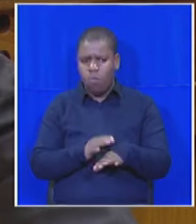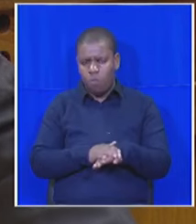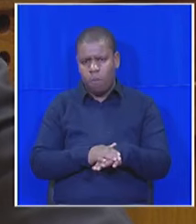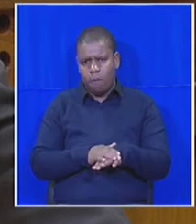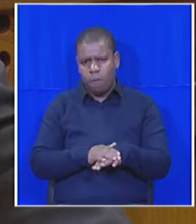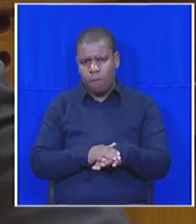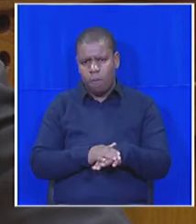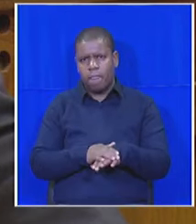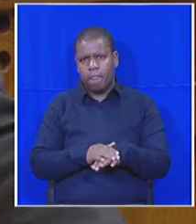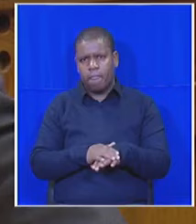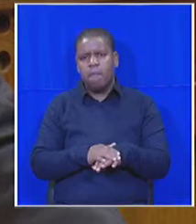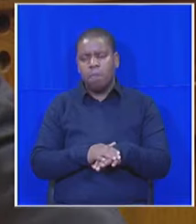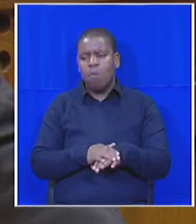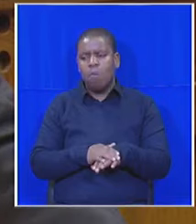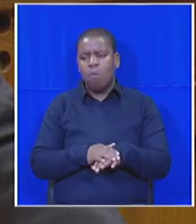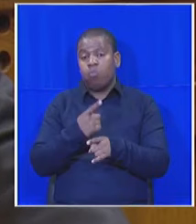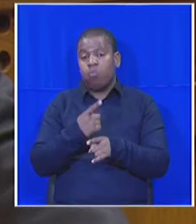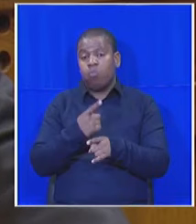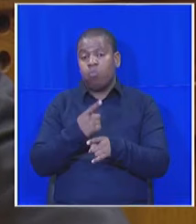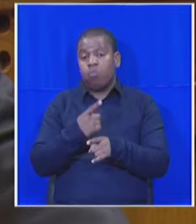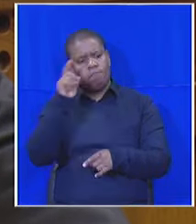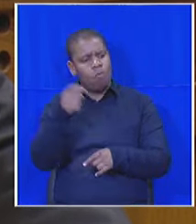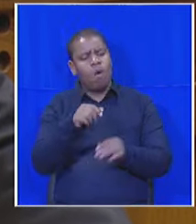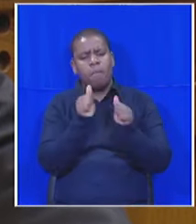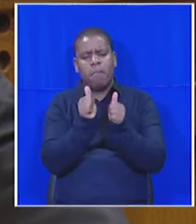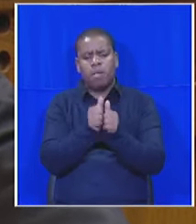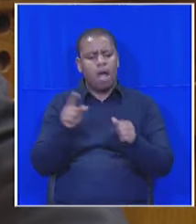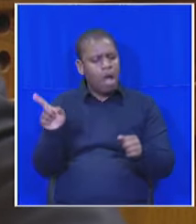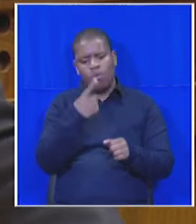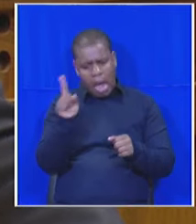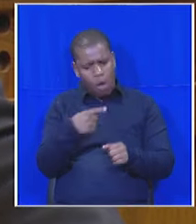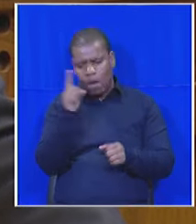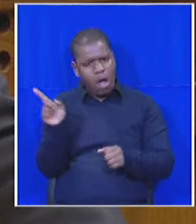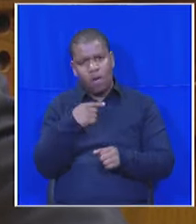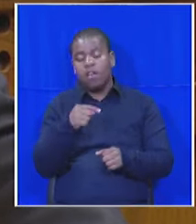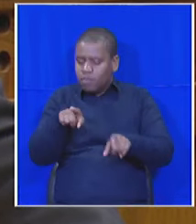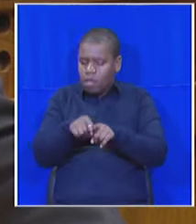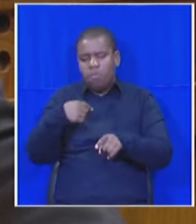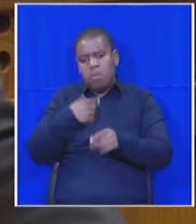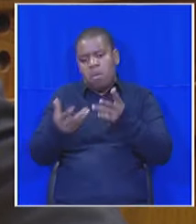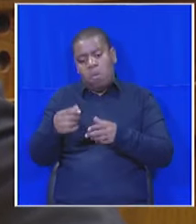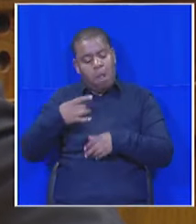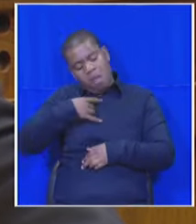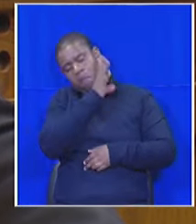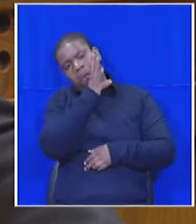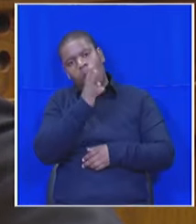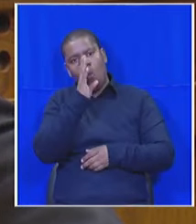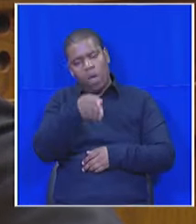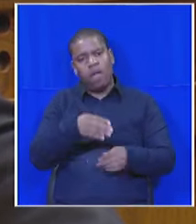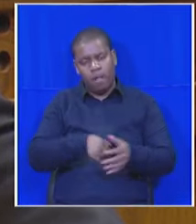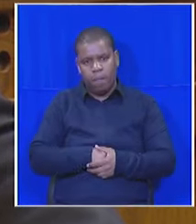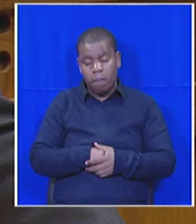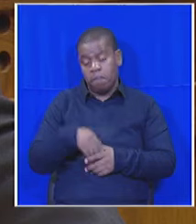80% en meer munisipaliteite in Suid-Afrika word beheer deur die ANC. So u regeer in daardie